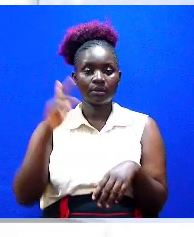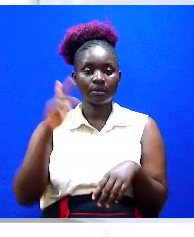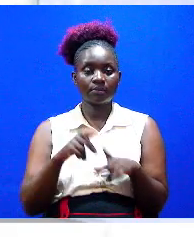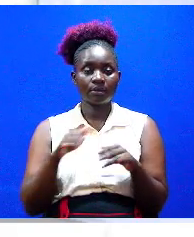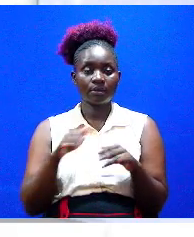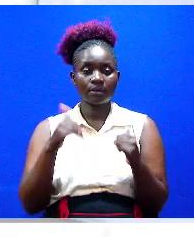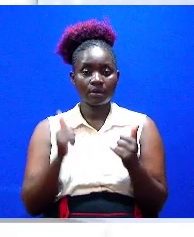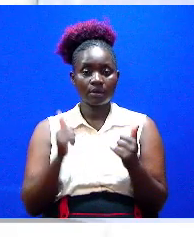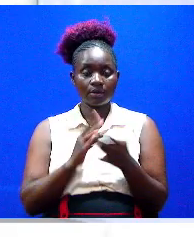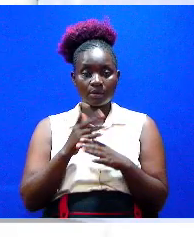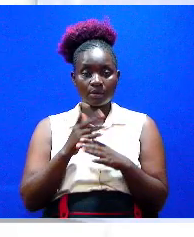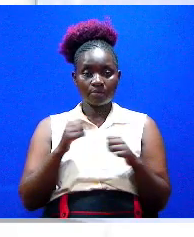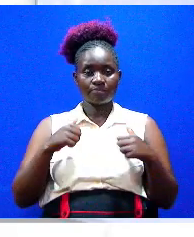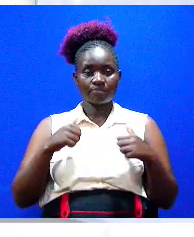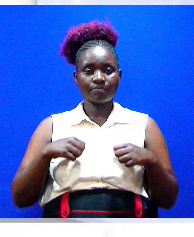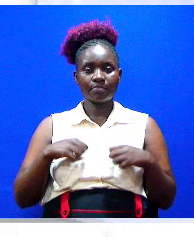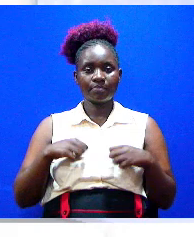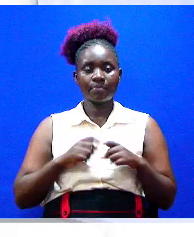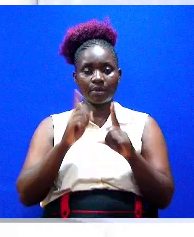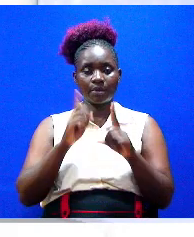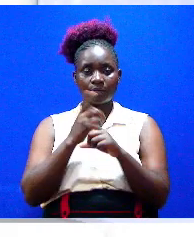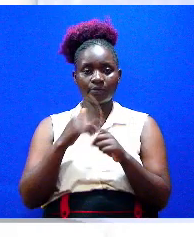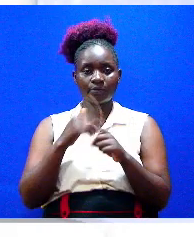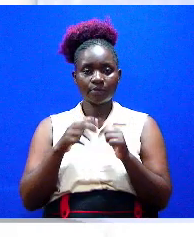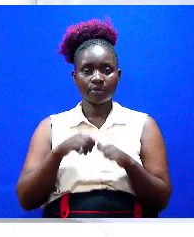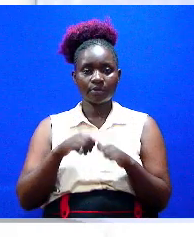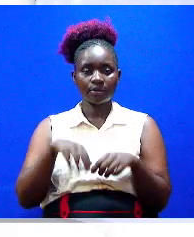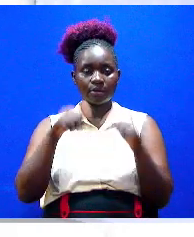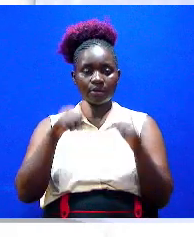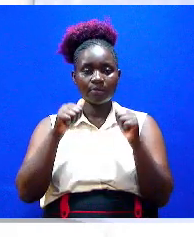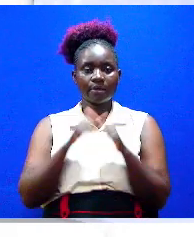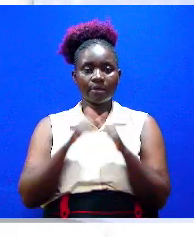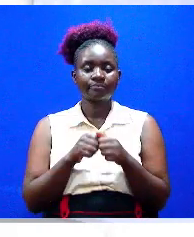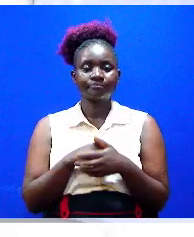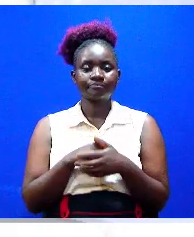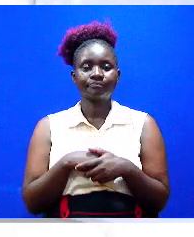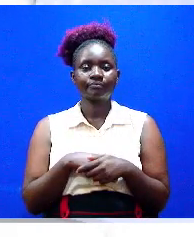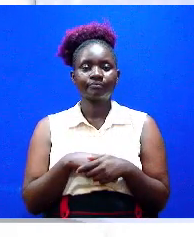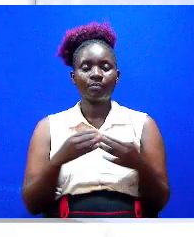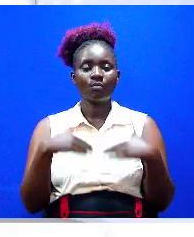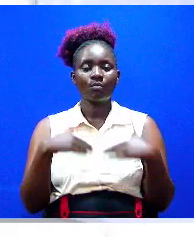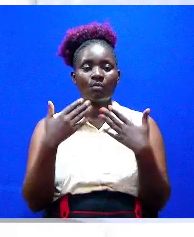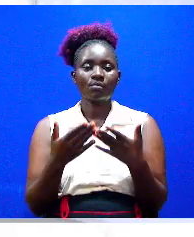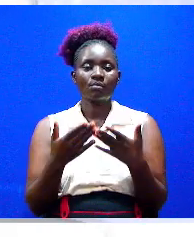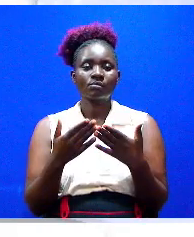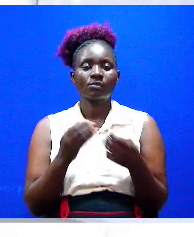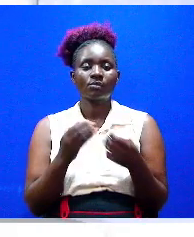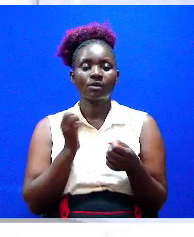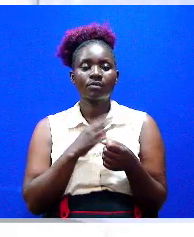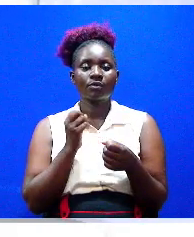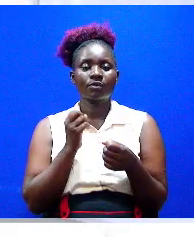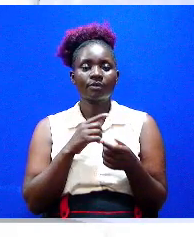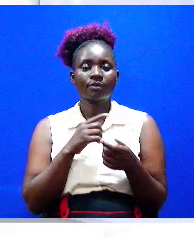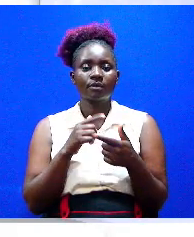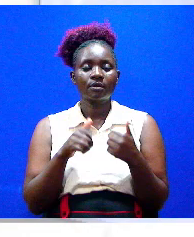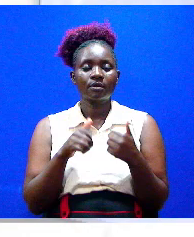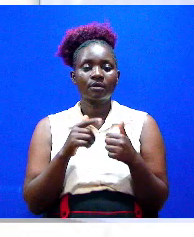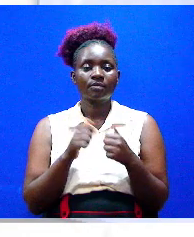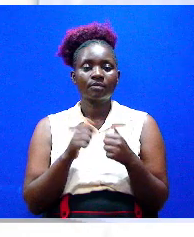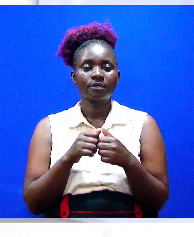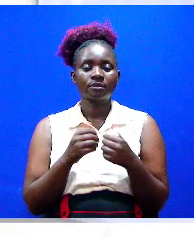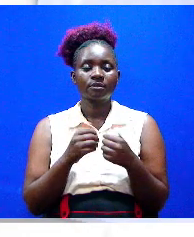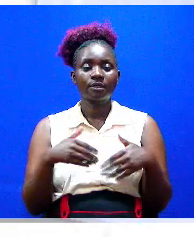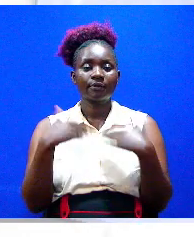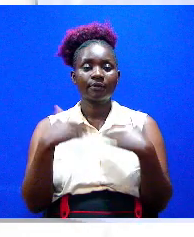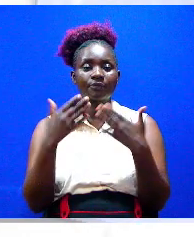abale mikorwa as chinsemo aao ime county Nyamira bagendeza koba bagweso kya na kwemurungania ko bwatikana no kwegwa